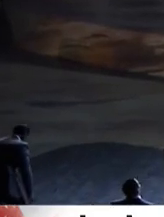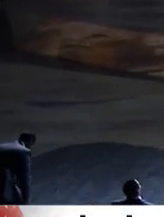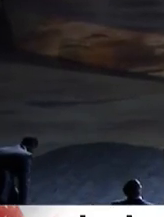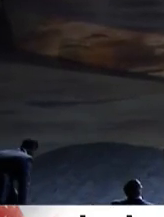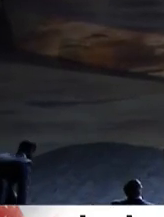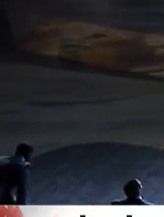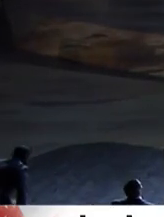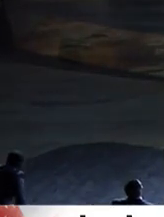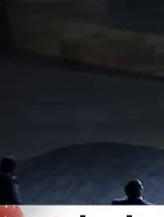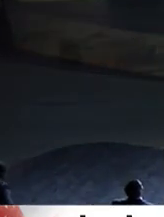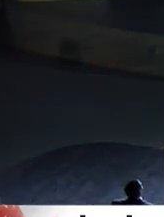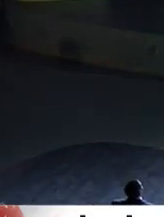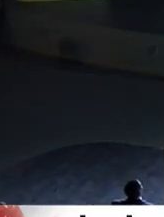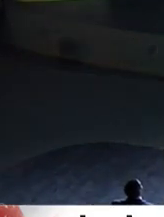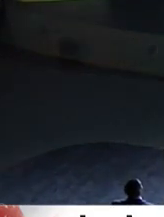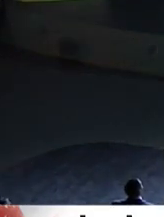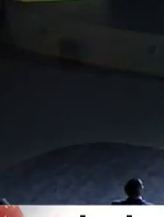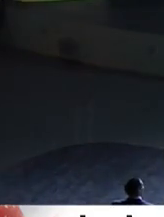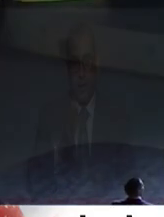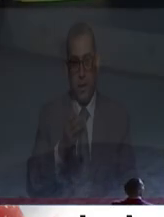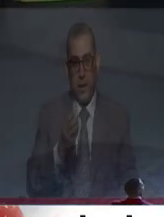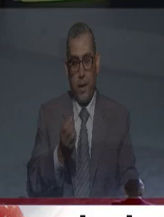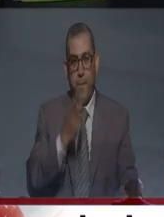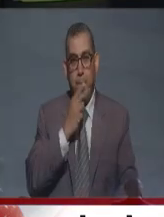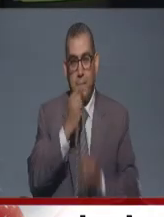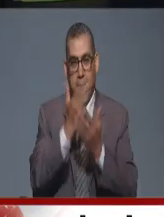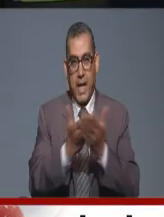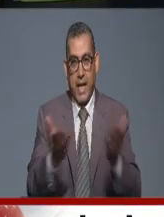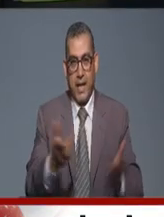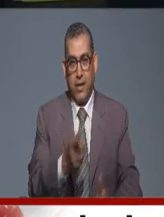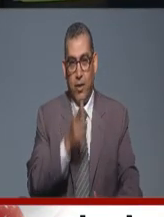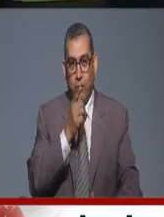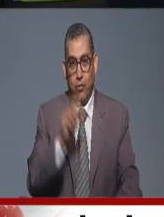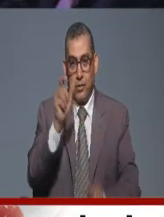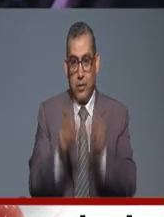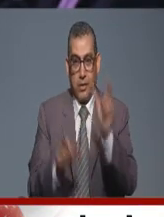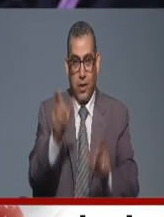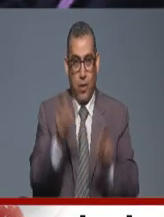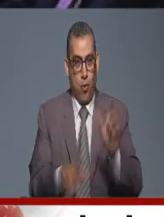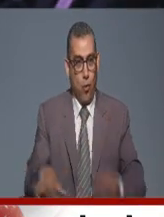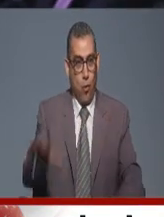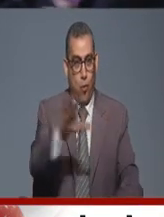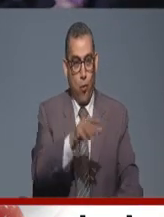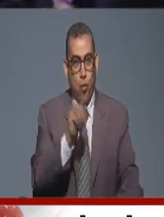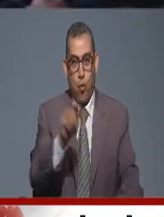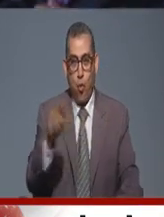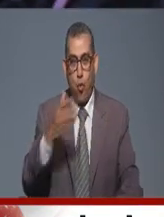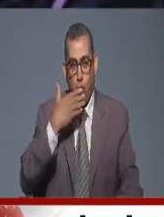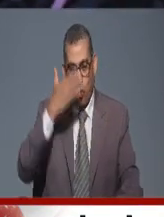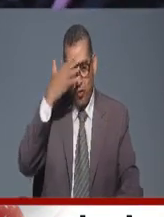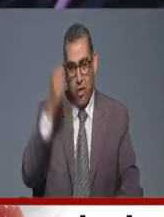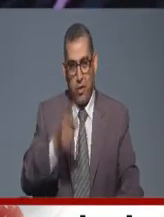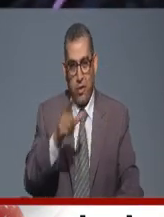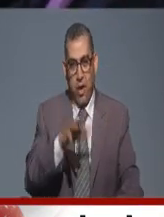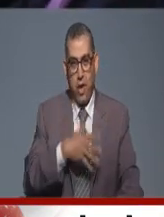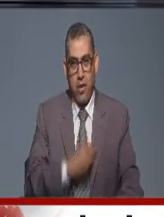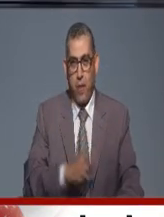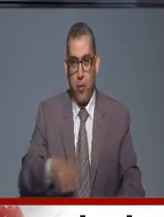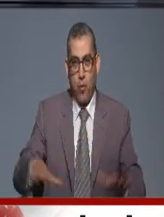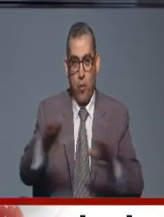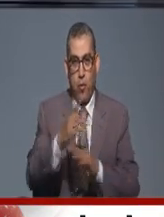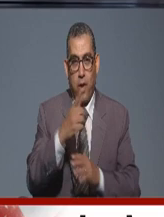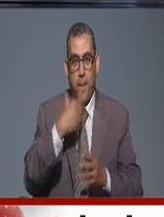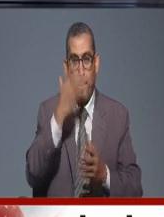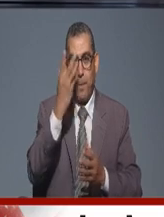السيد الرئيس مساء الخير الساده الحضور كل سنه وحضراتكم طيبين ومساء الخير